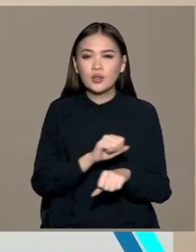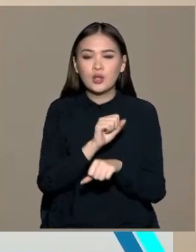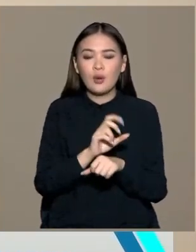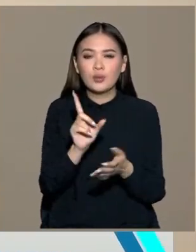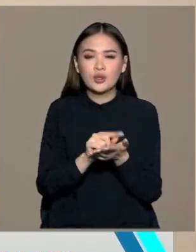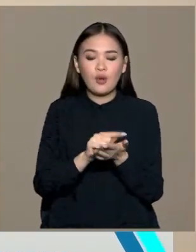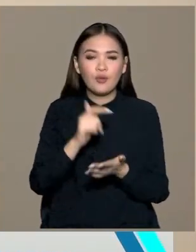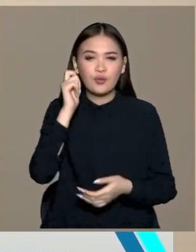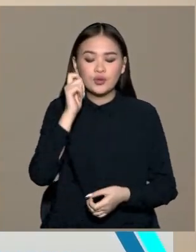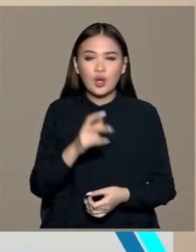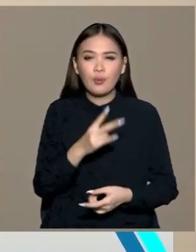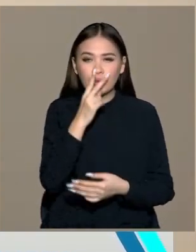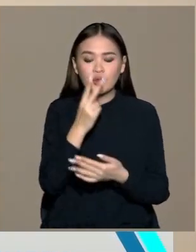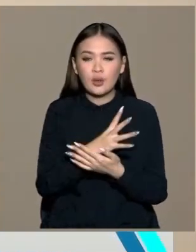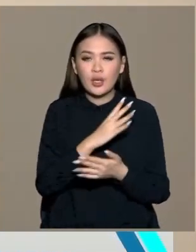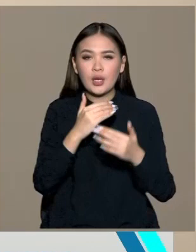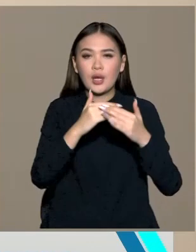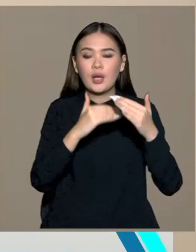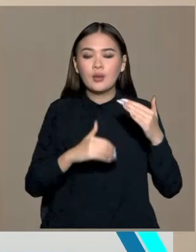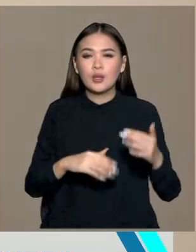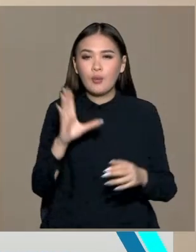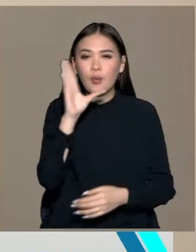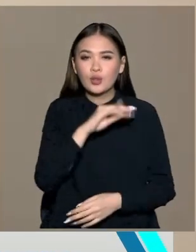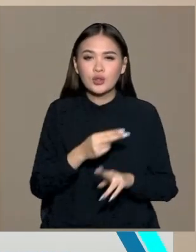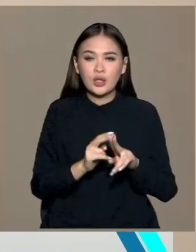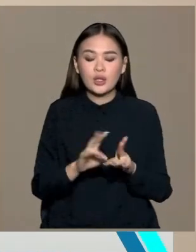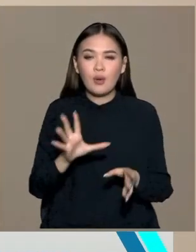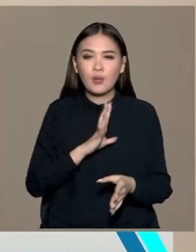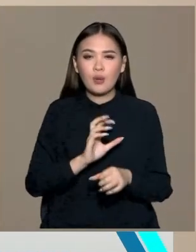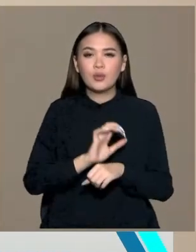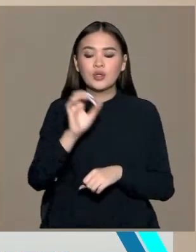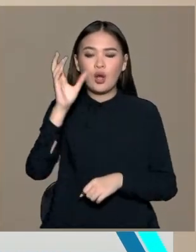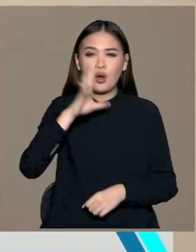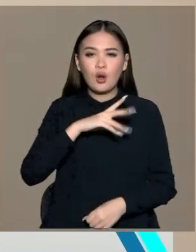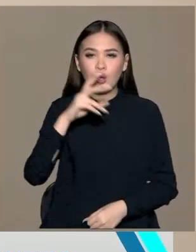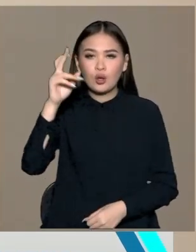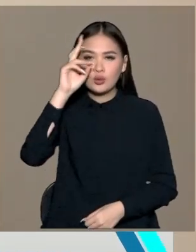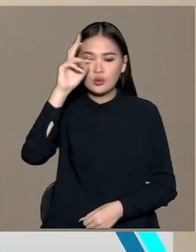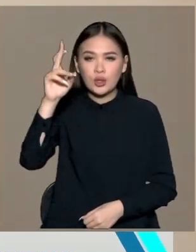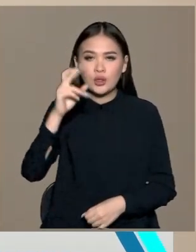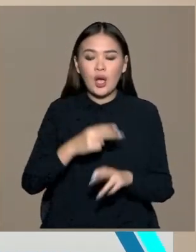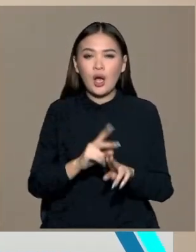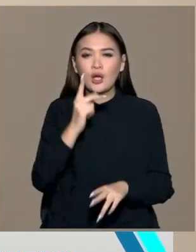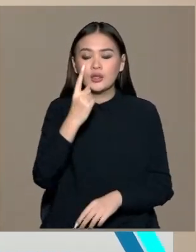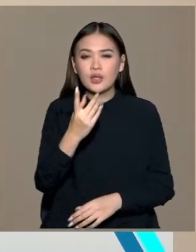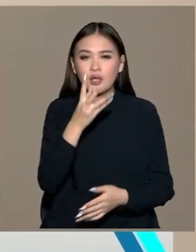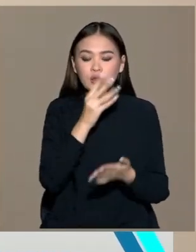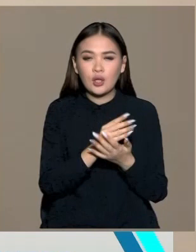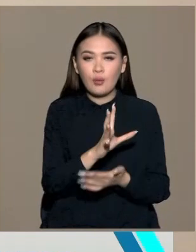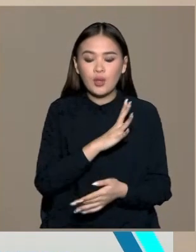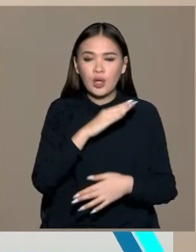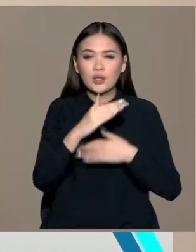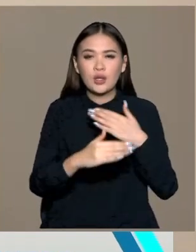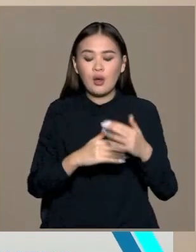предусмотрен ряд мер как было озвучена послание главы государства Одна из таких мер это поэтапное повышение